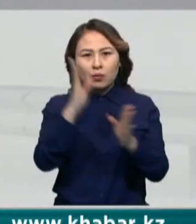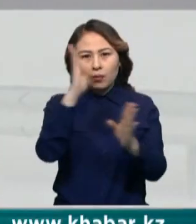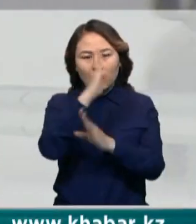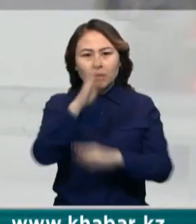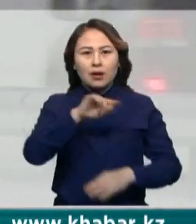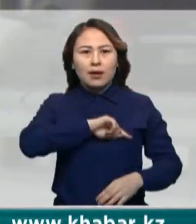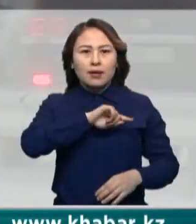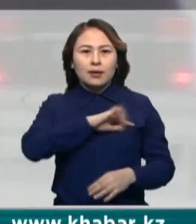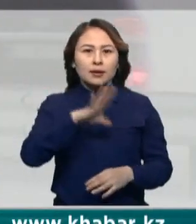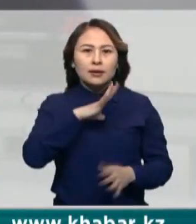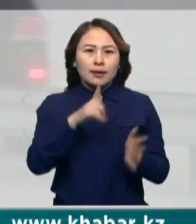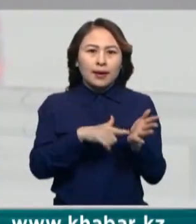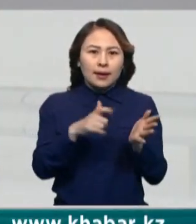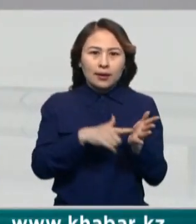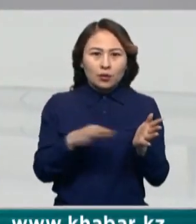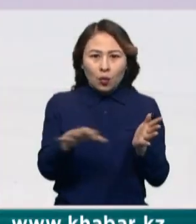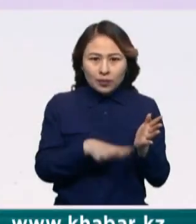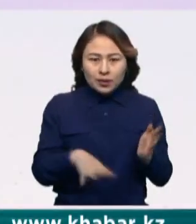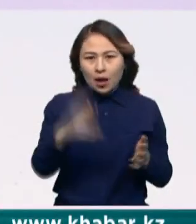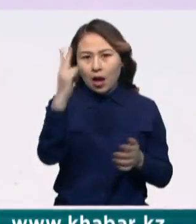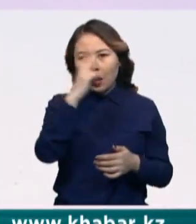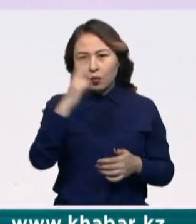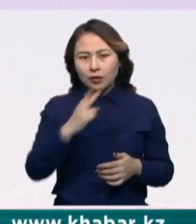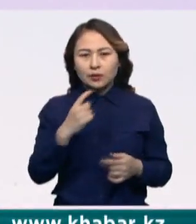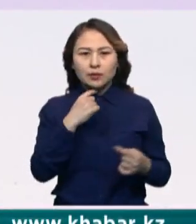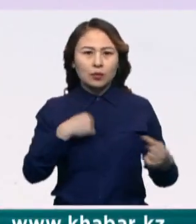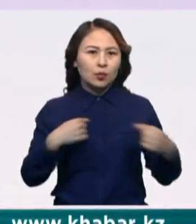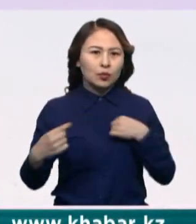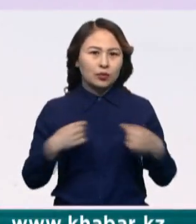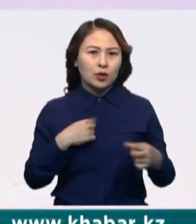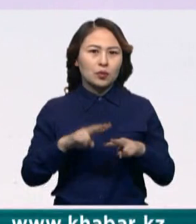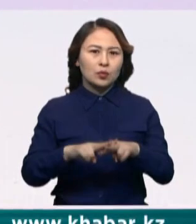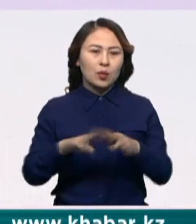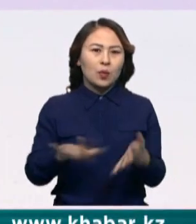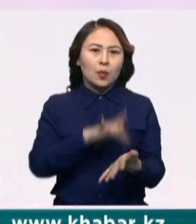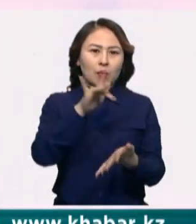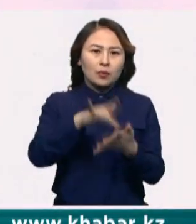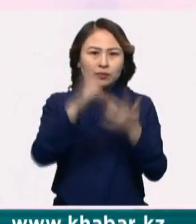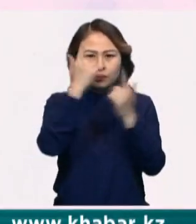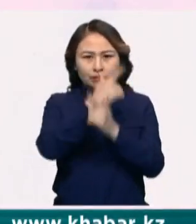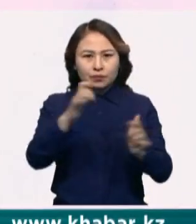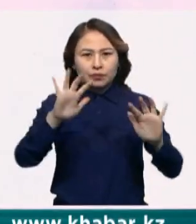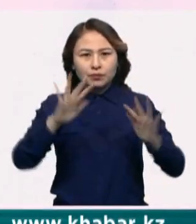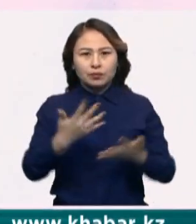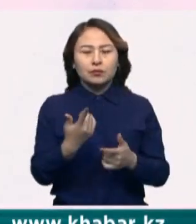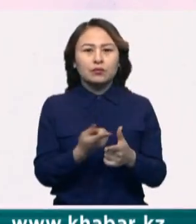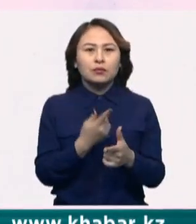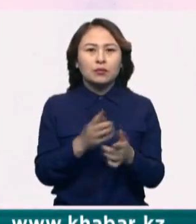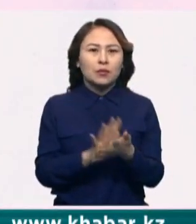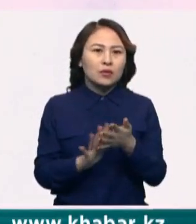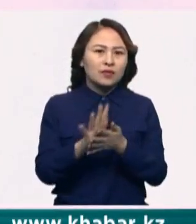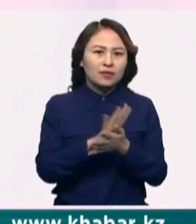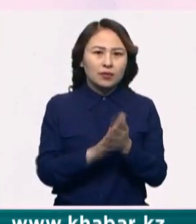тосын мінезінен әсіресе Қарағанды облысы мен ақмолалықтар қиыншылық көріп отыр. Нұрсұлтан қаласында жарияланған төтенше жағдай